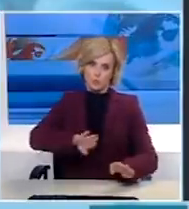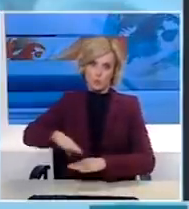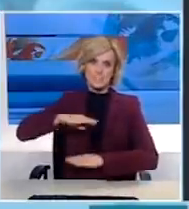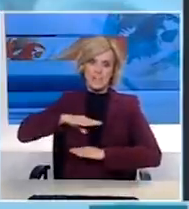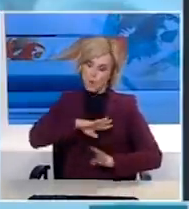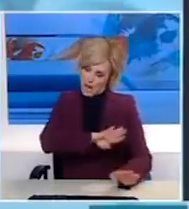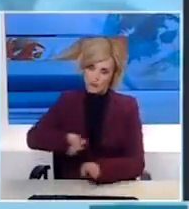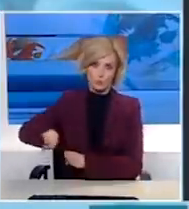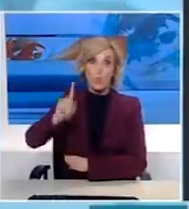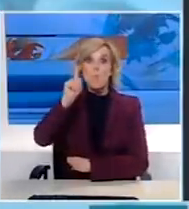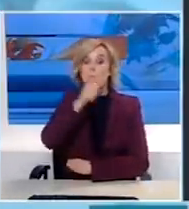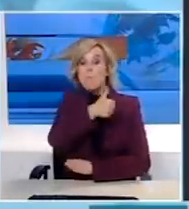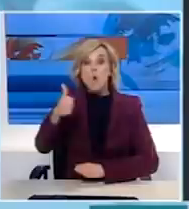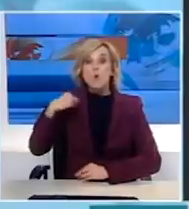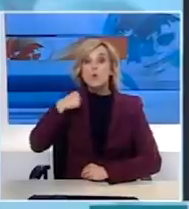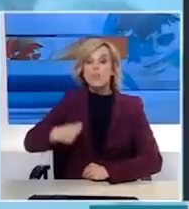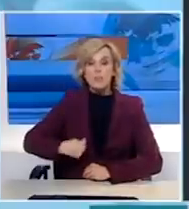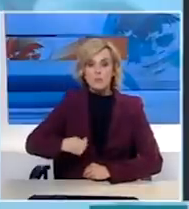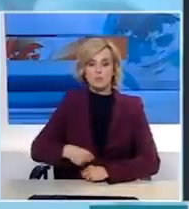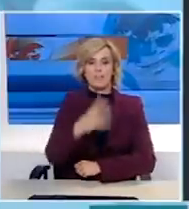στρατιωτικά, λειτουργούν